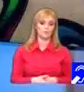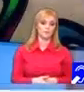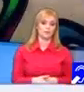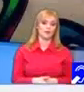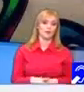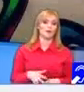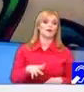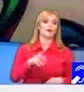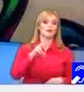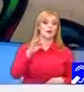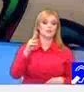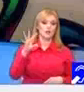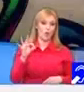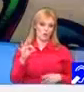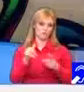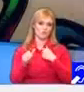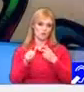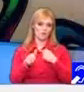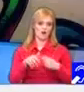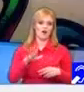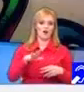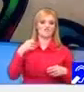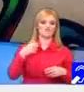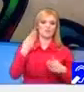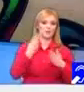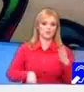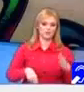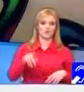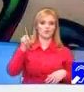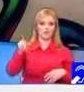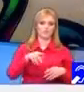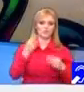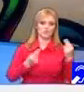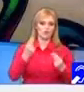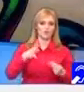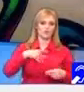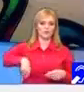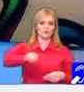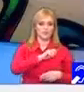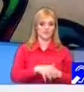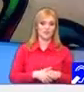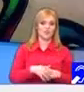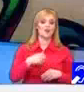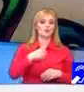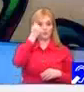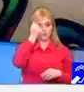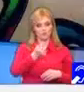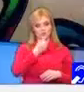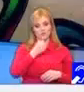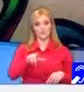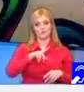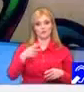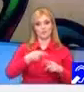Lazio nu a învins-o pe Milan nici în cupă. După eșecul din campionat, viitoarea adversară a FCSB-ului în Europa League s-a mulțumit cu un egal în prima